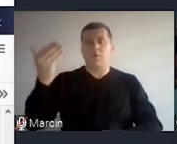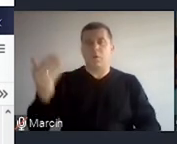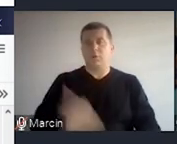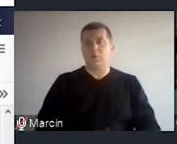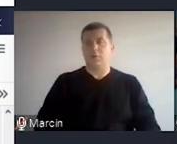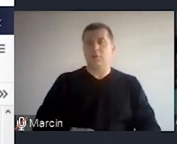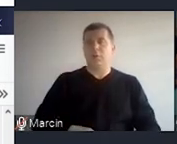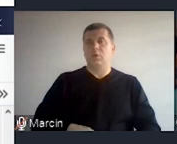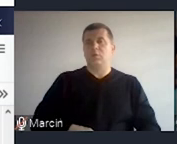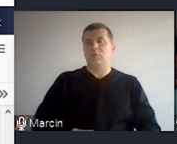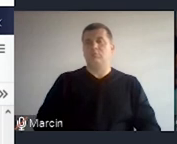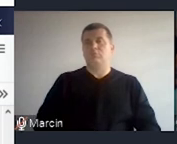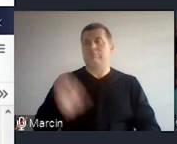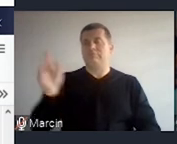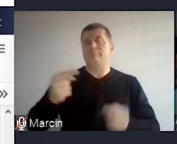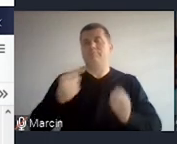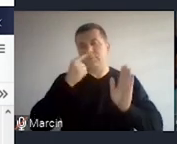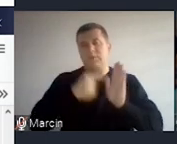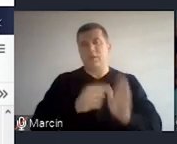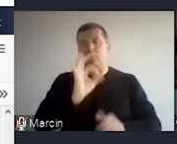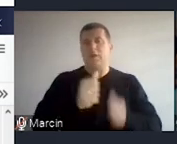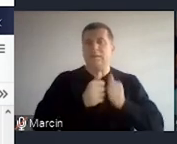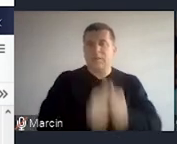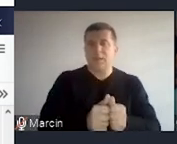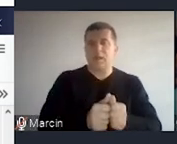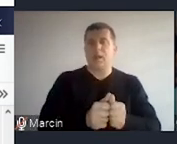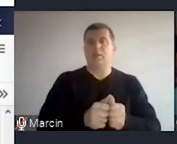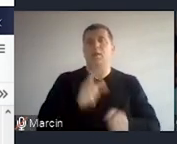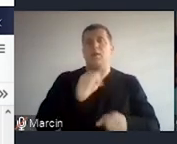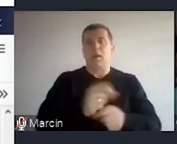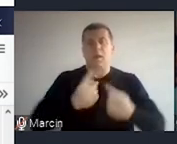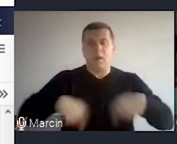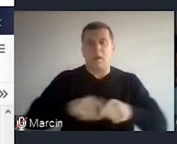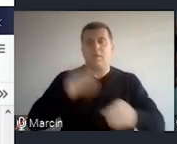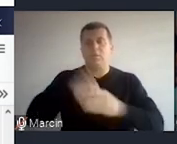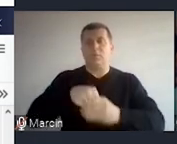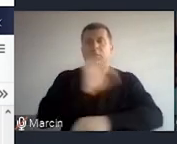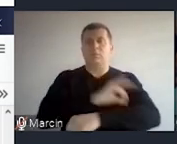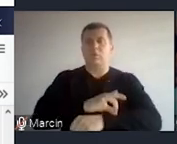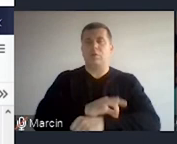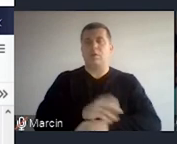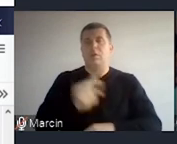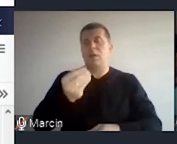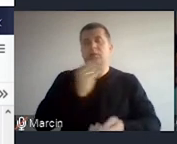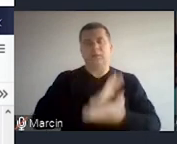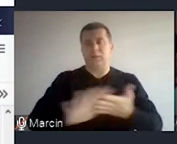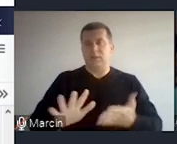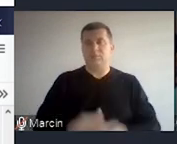będzie porozumienia, które będzie wskazywać zadania i to, że są realizowane w ramach projektu i że są